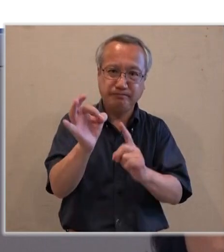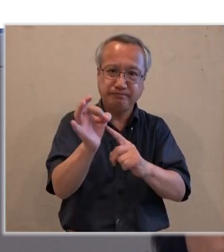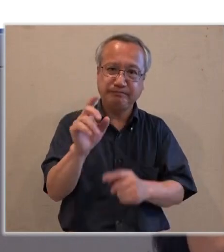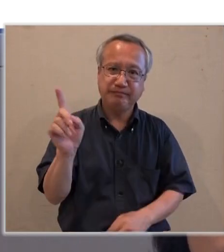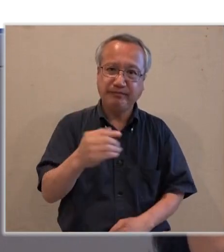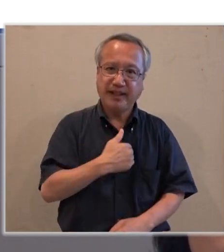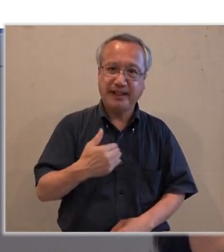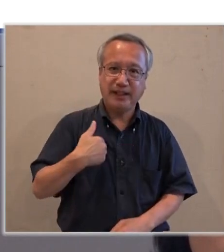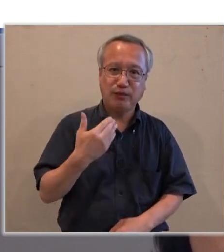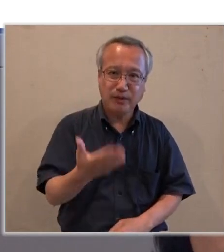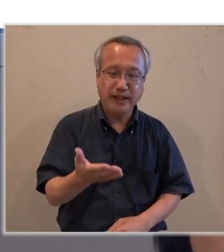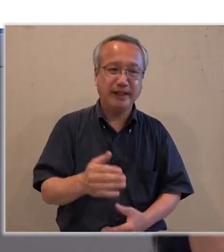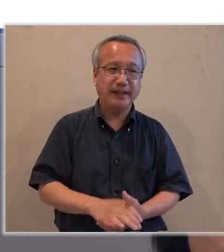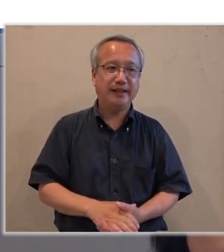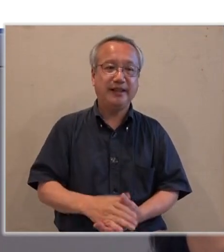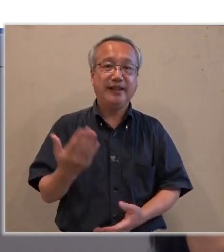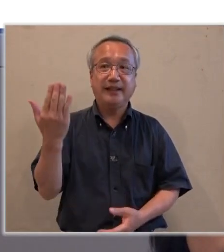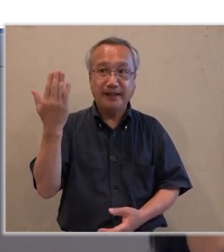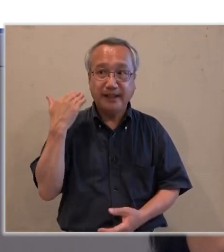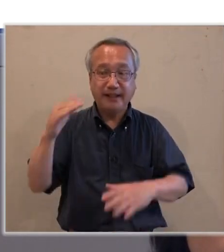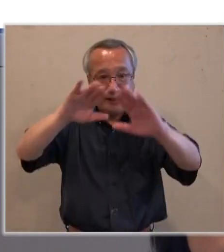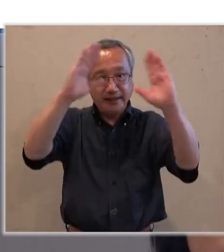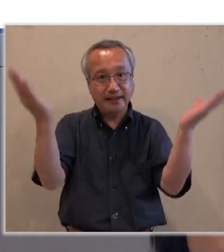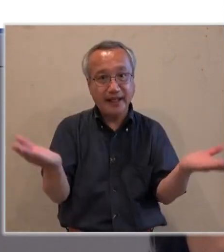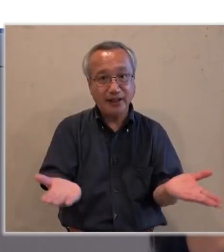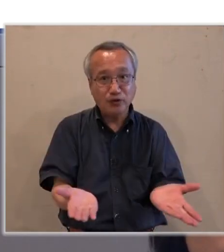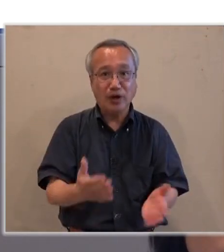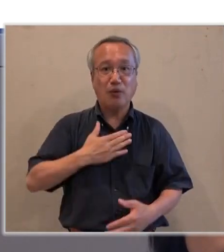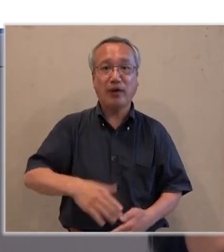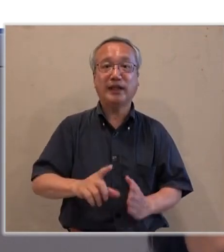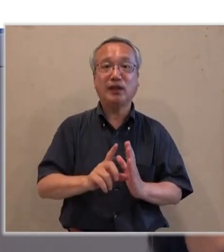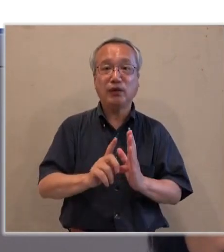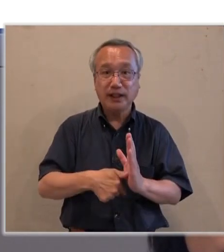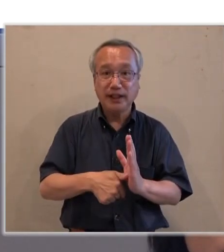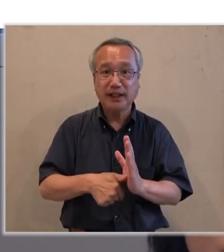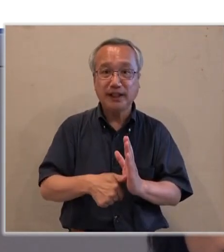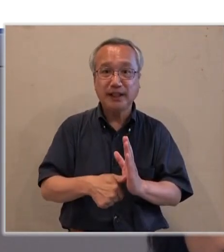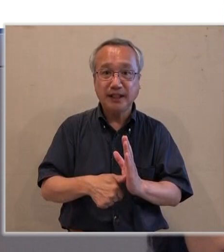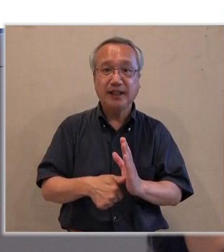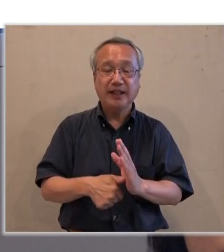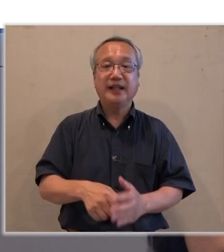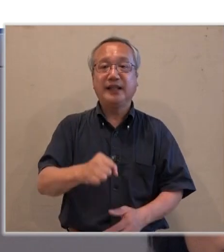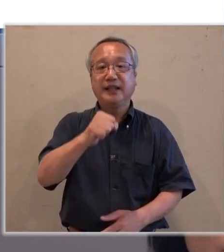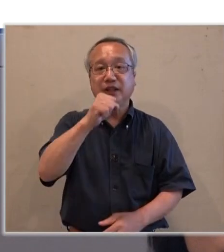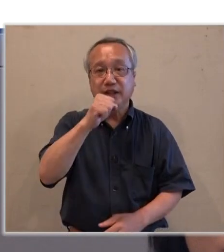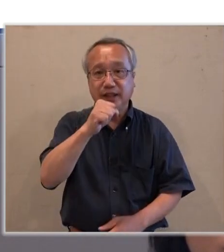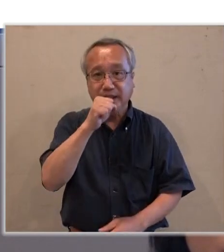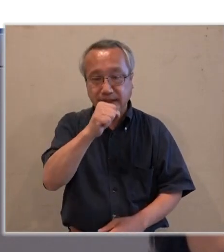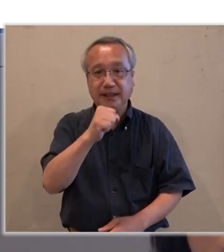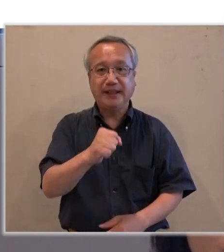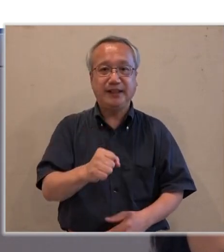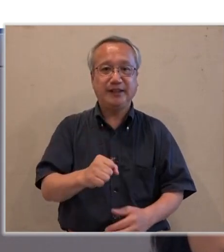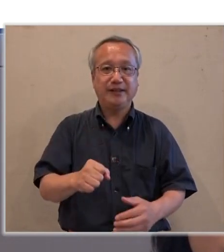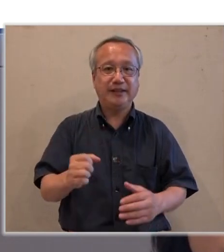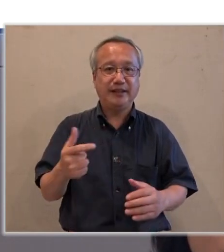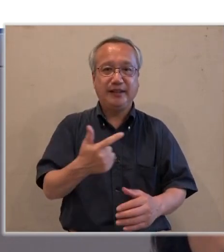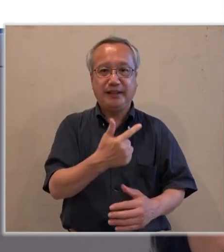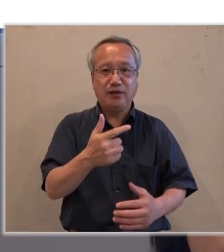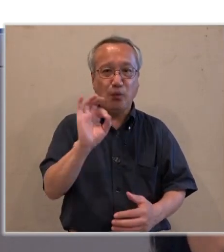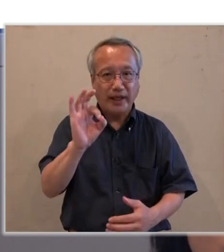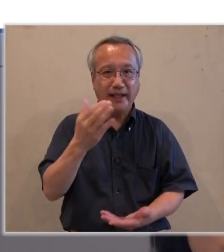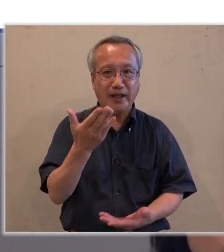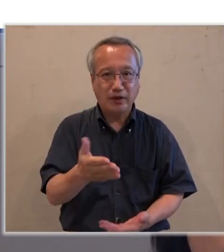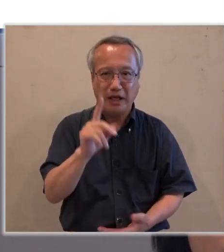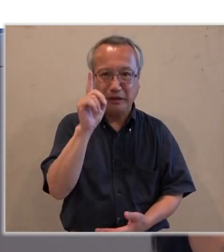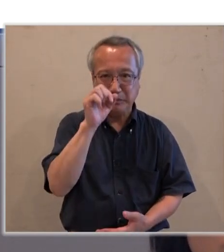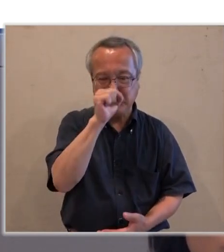こちから掘り出していって、その全体度が分かった時に、このお買い物が、いいお買い物なのか悪いお買い物なのかってことを考えるっていうことはや